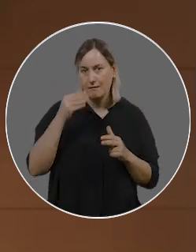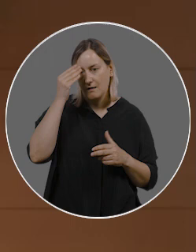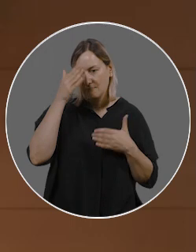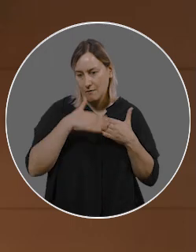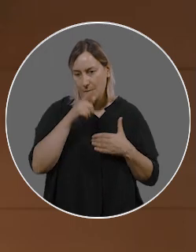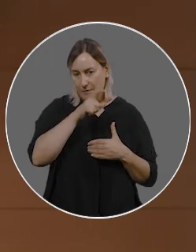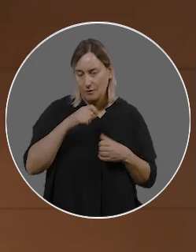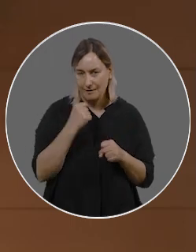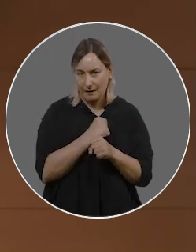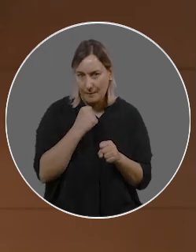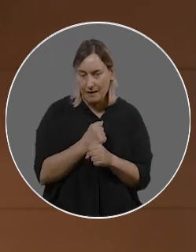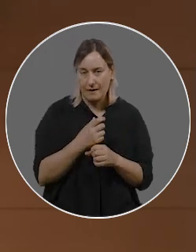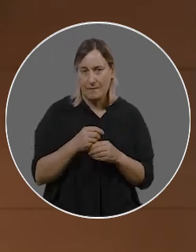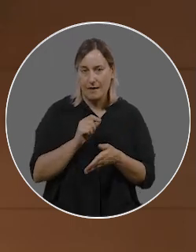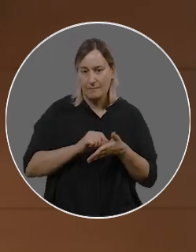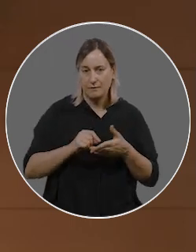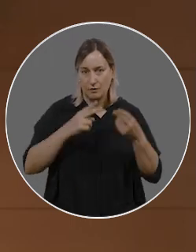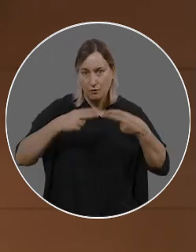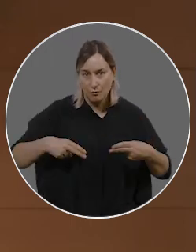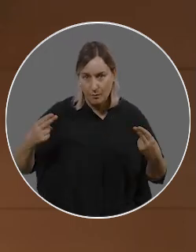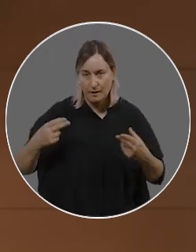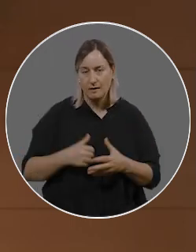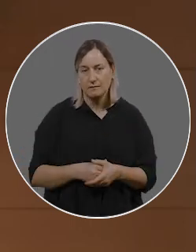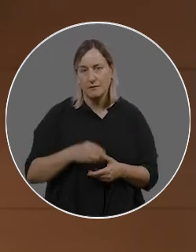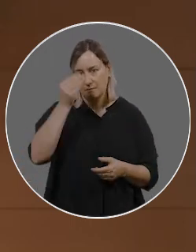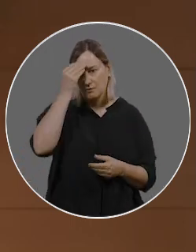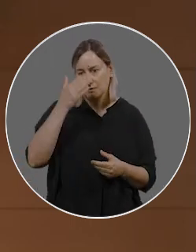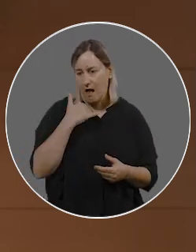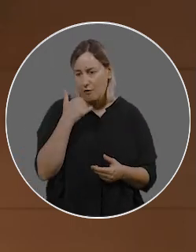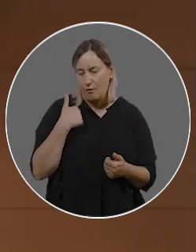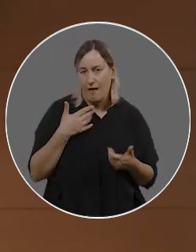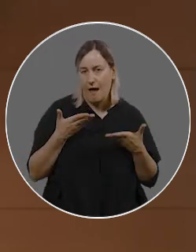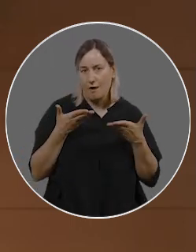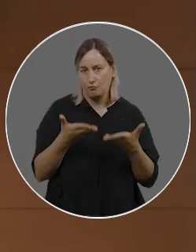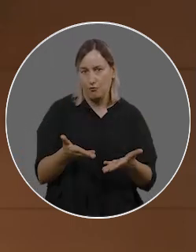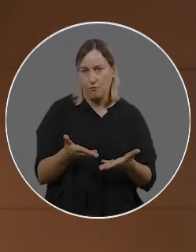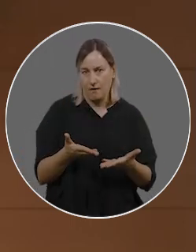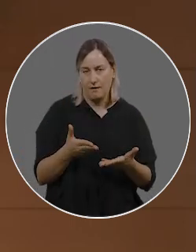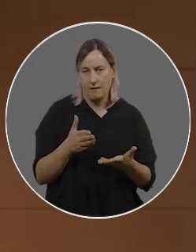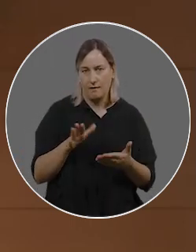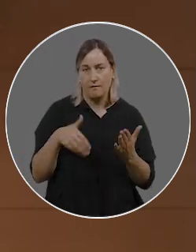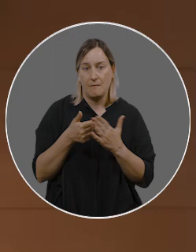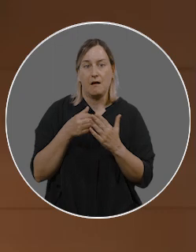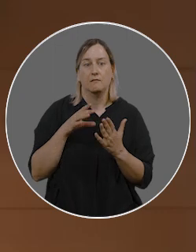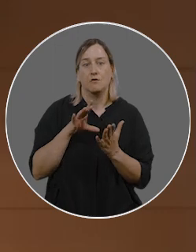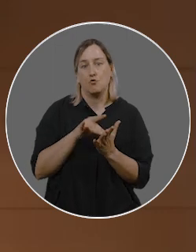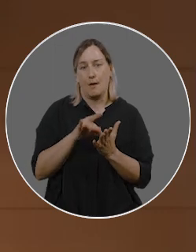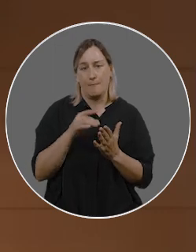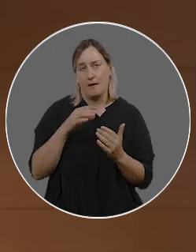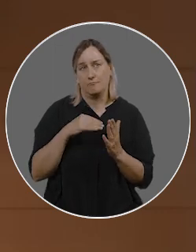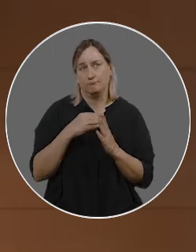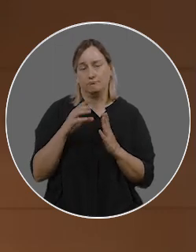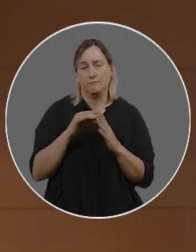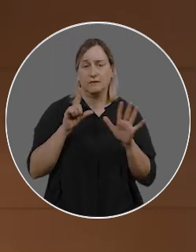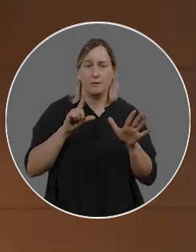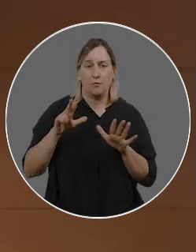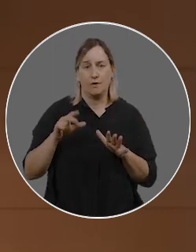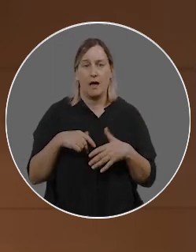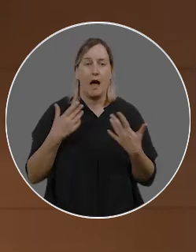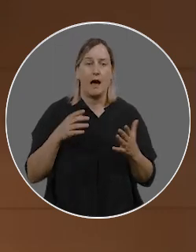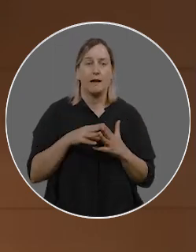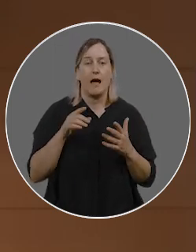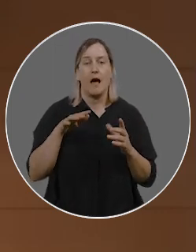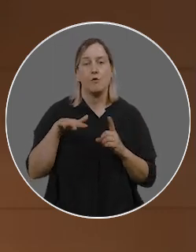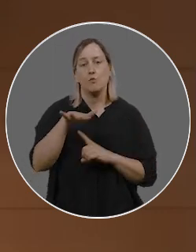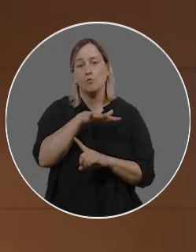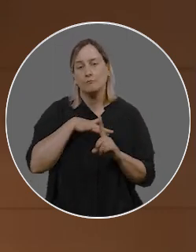que treballen en administracions públiques, és algo que ajuda a anar cap al notable. És a dir, ara estem en un nivell de